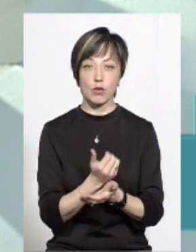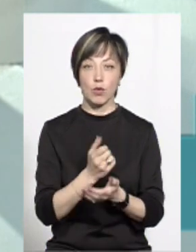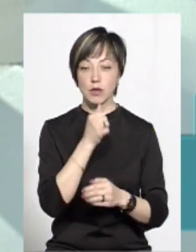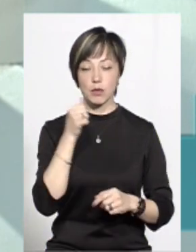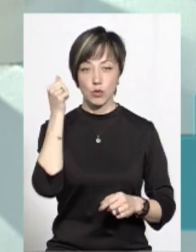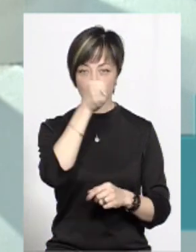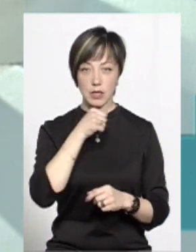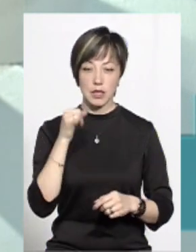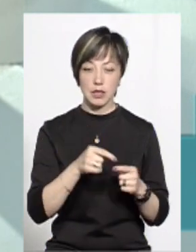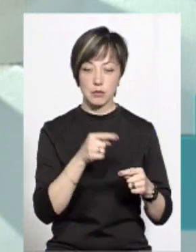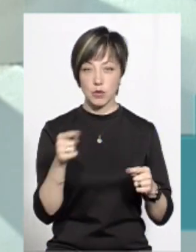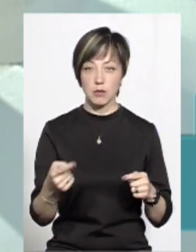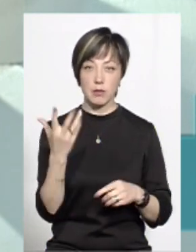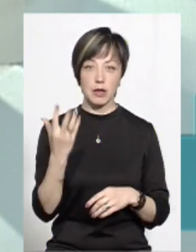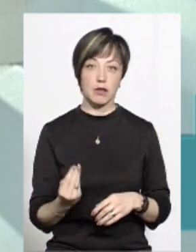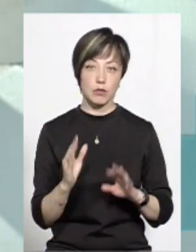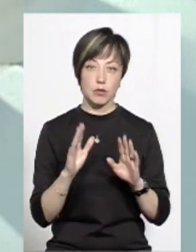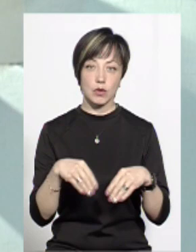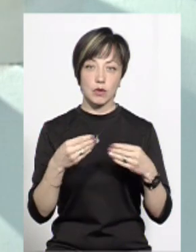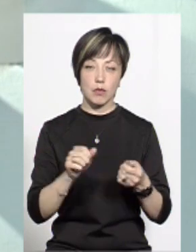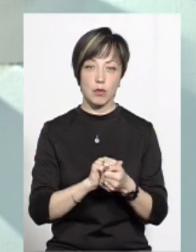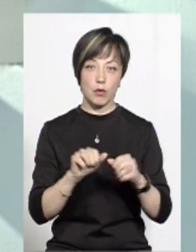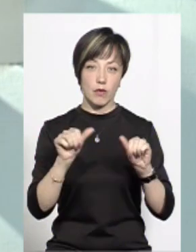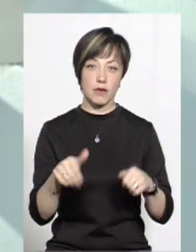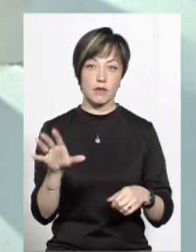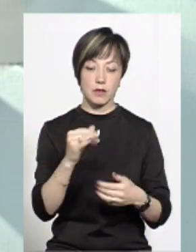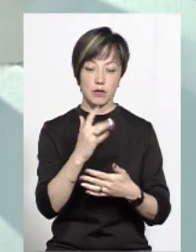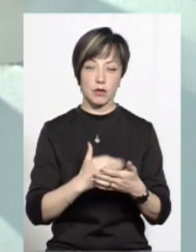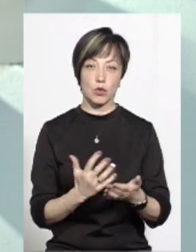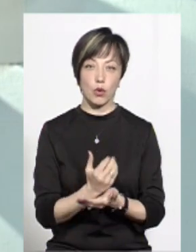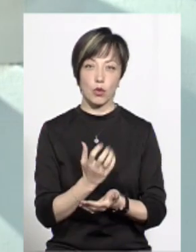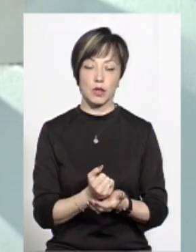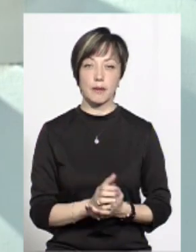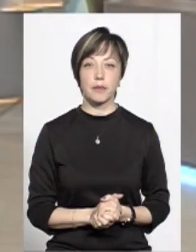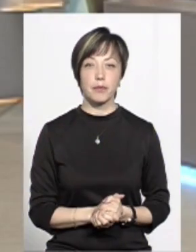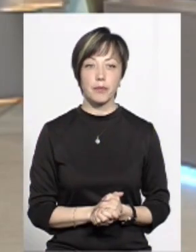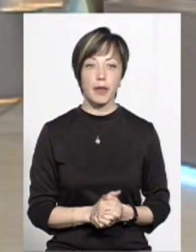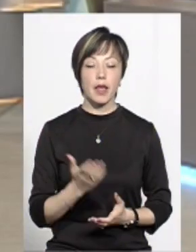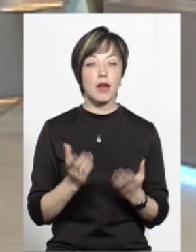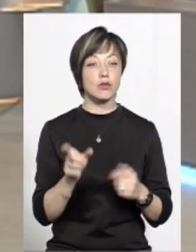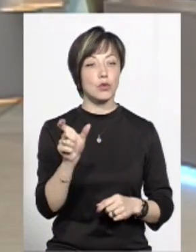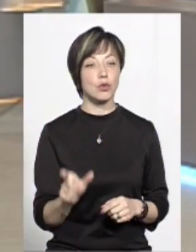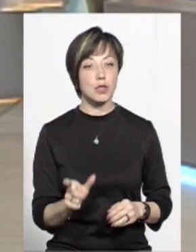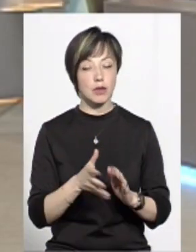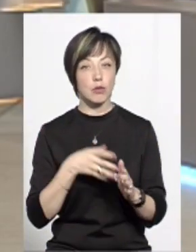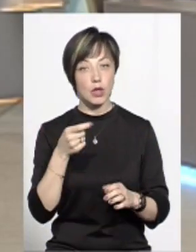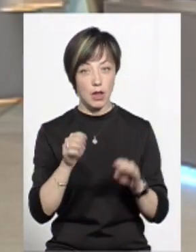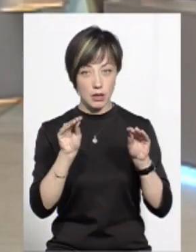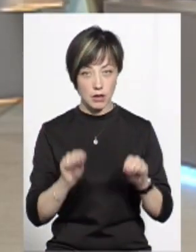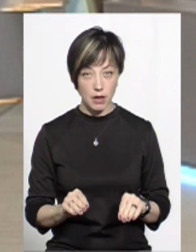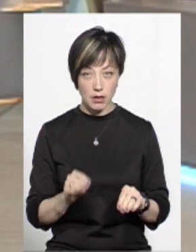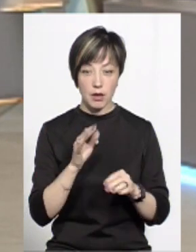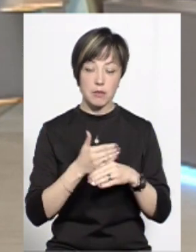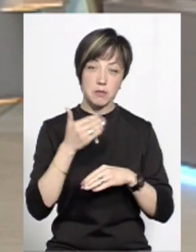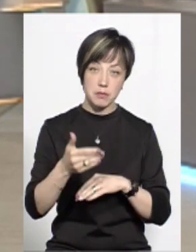за минулий рік, і на протязі, здається, 5 днів йому видадуть в паперовому вигляді всі його отримані доходи. Якщо людина подала